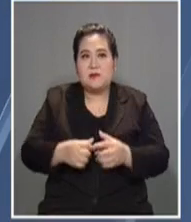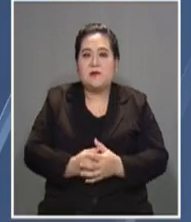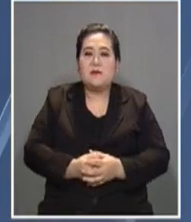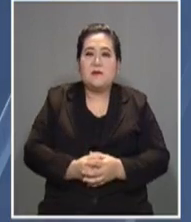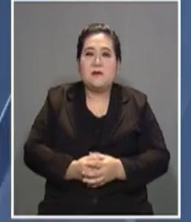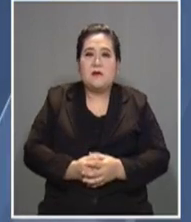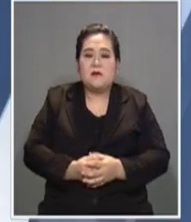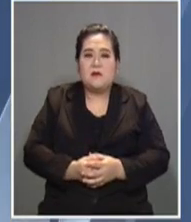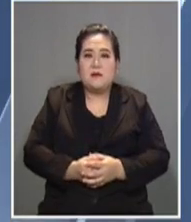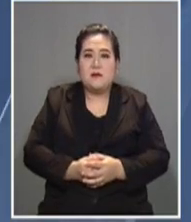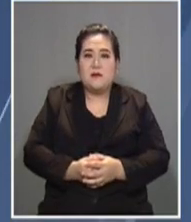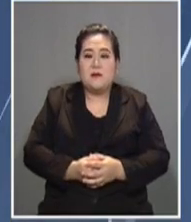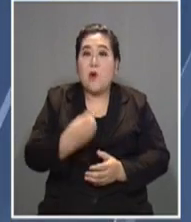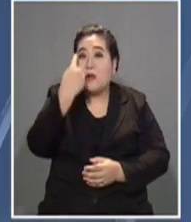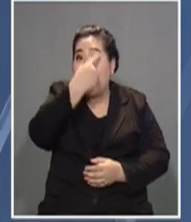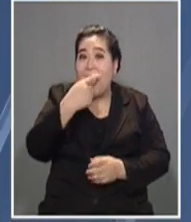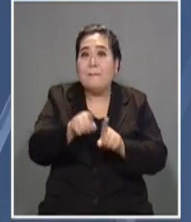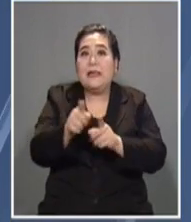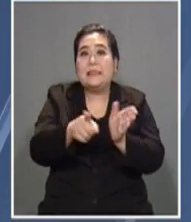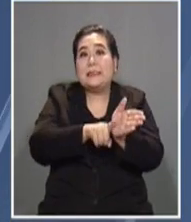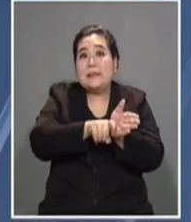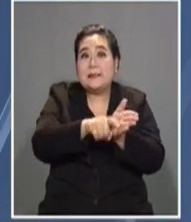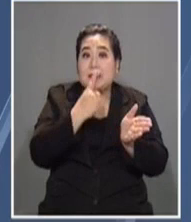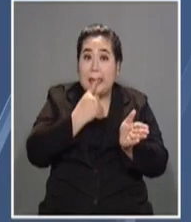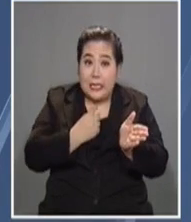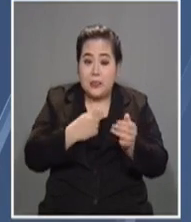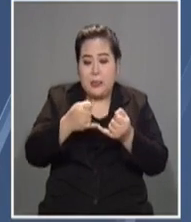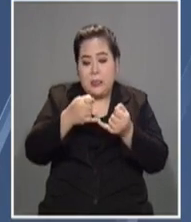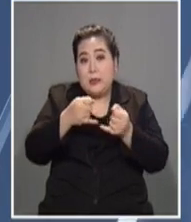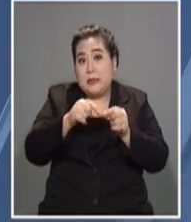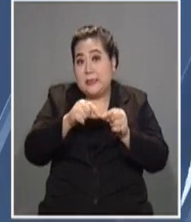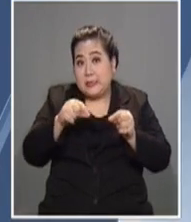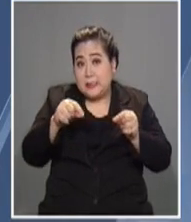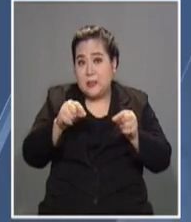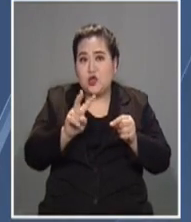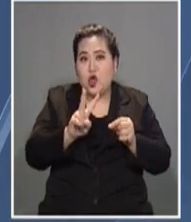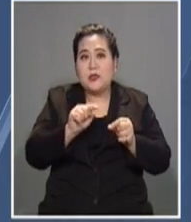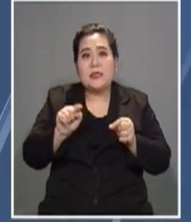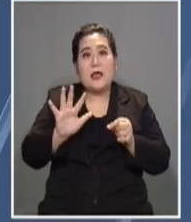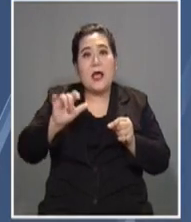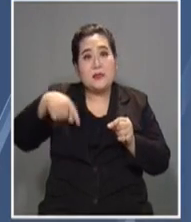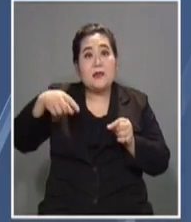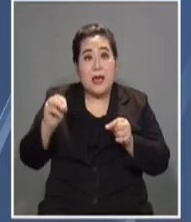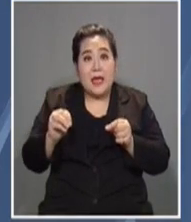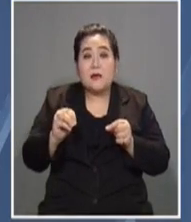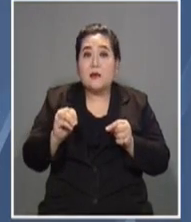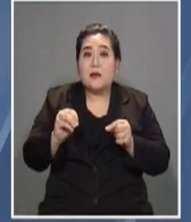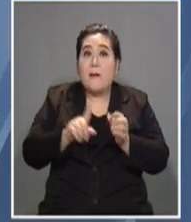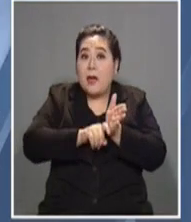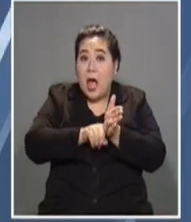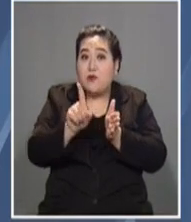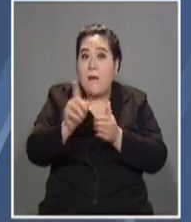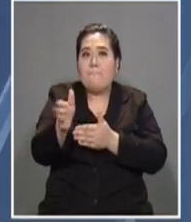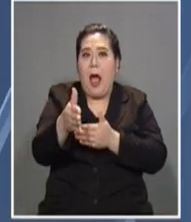ฮะแต่เขาบอกอย่างนั้นมีความยาวประมาณ 2-5 ซม.แล้วพยาธิจะฝังตัวอยู่ในกล้ามเนื้อของปล